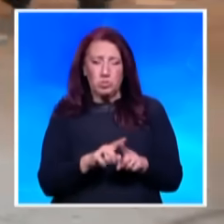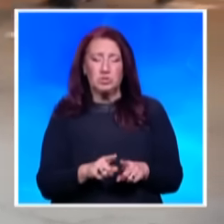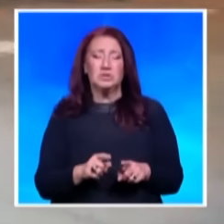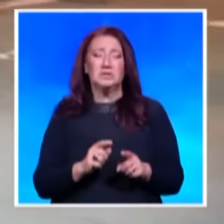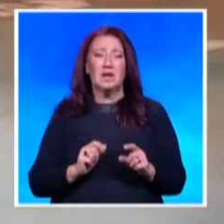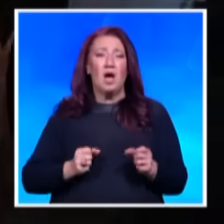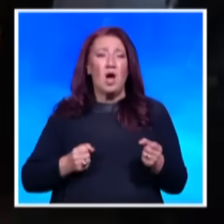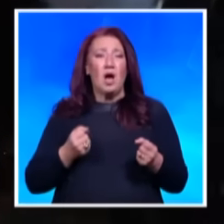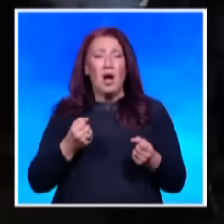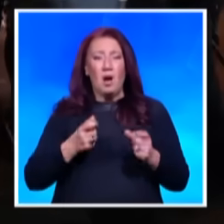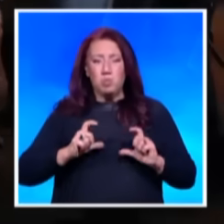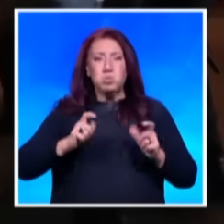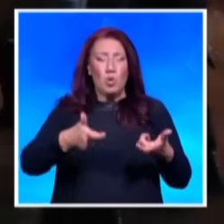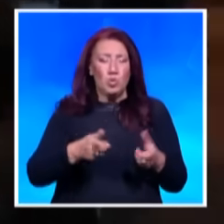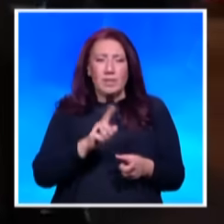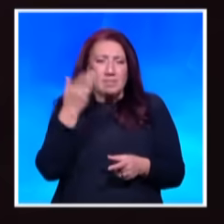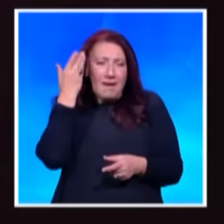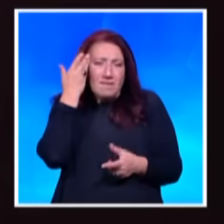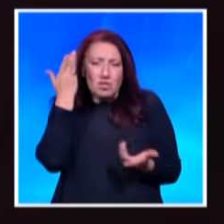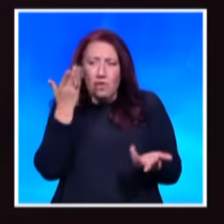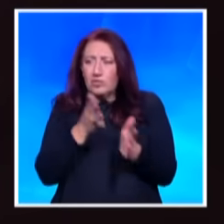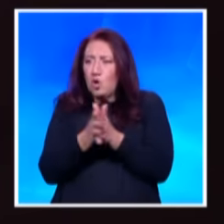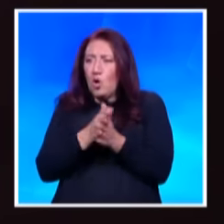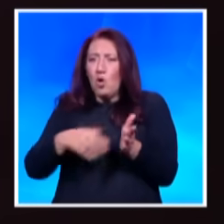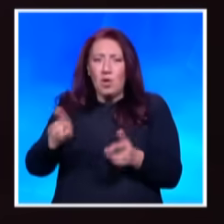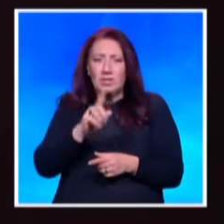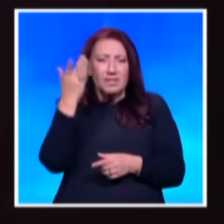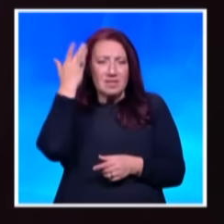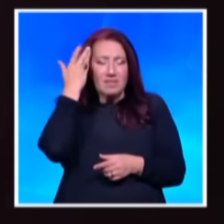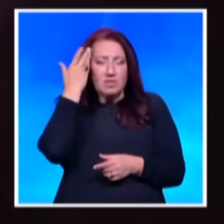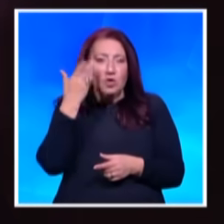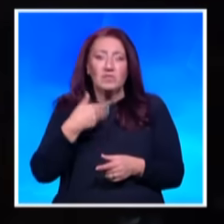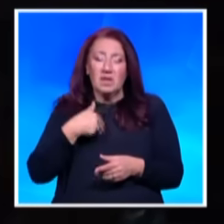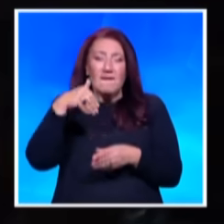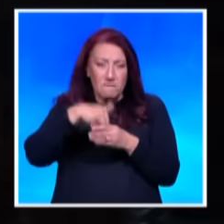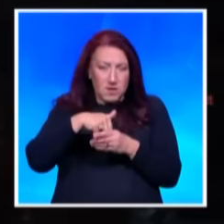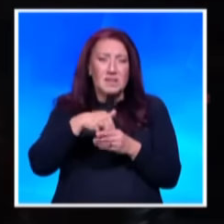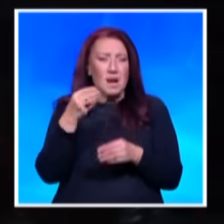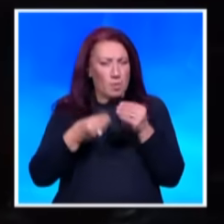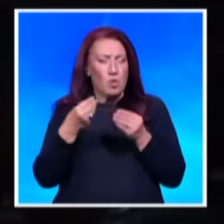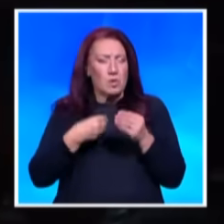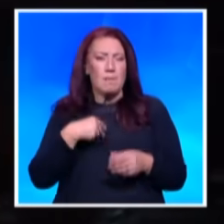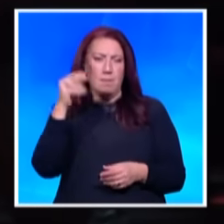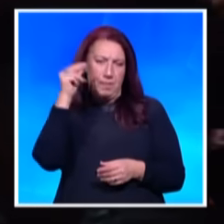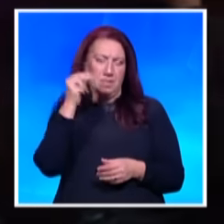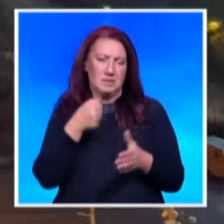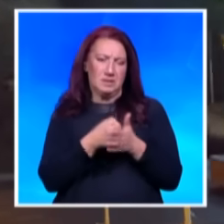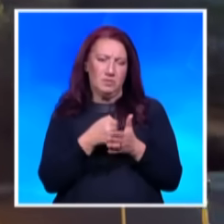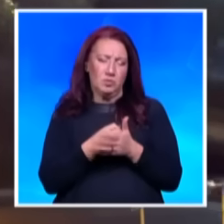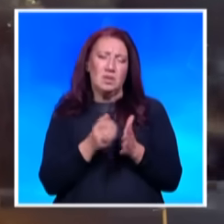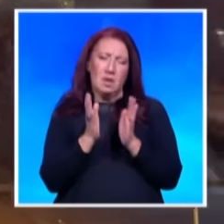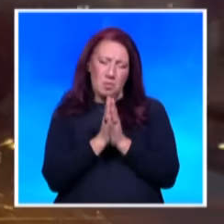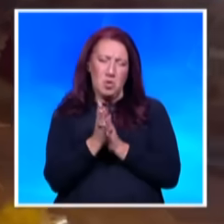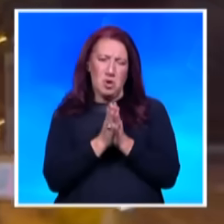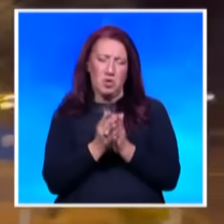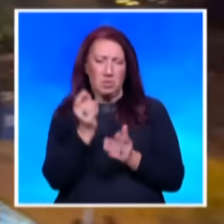буклук, нито са гражданите им за проблемите на българския футбол и се надявам да проявят нужната доза цивилизованост и